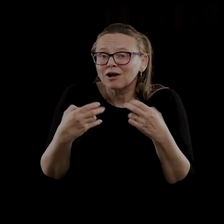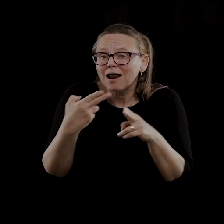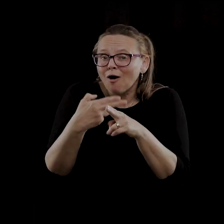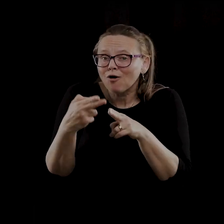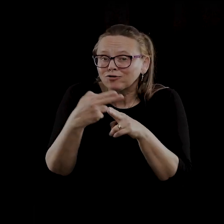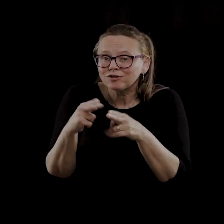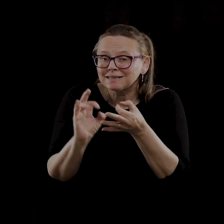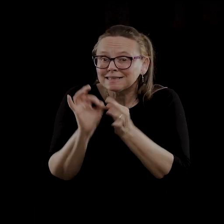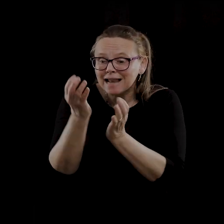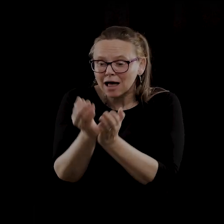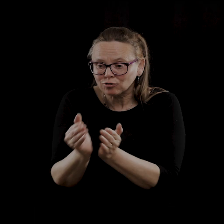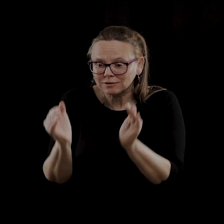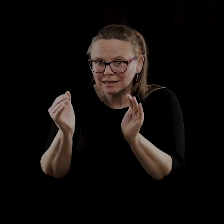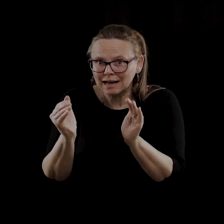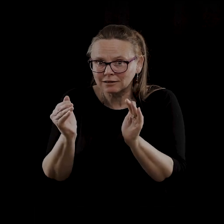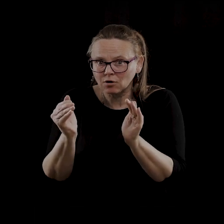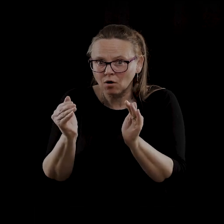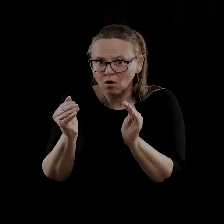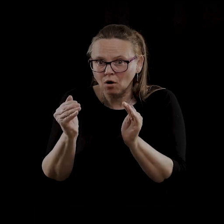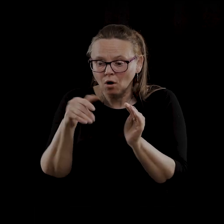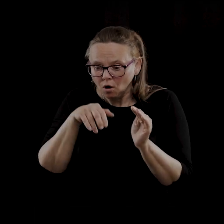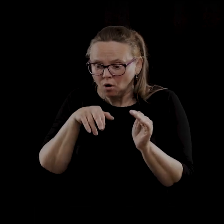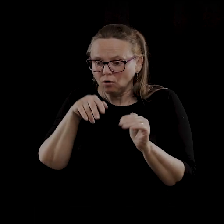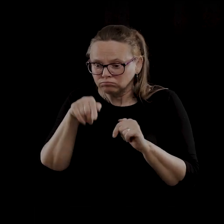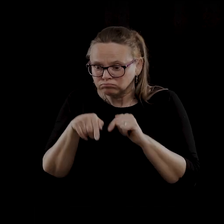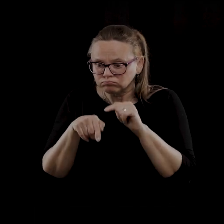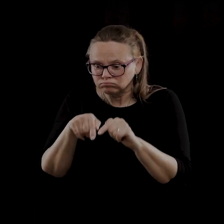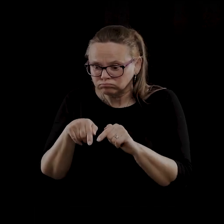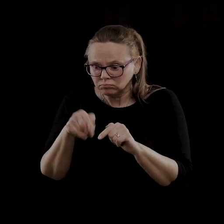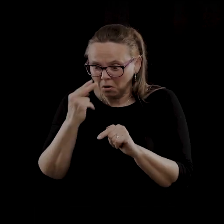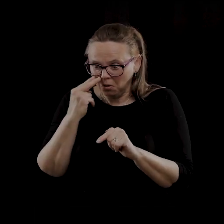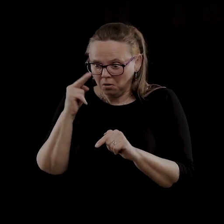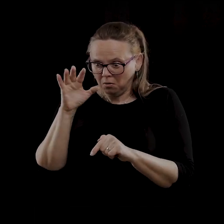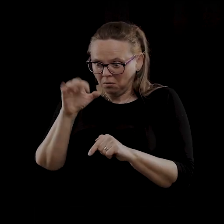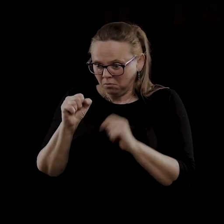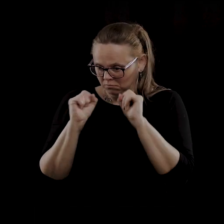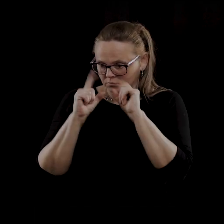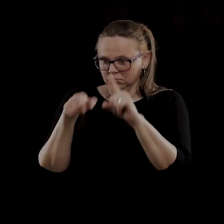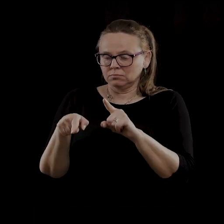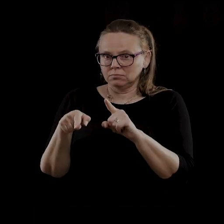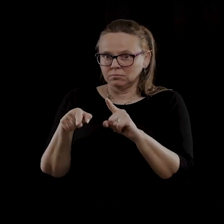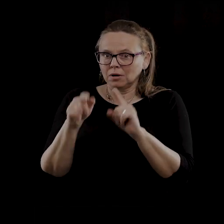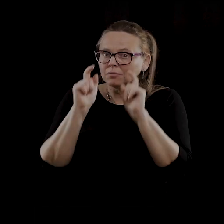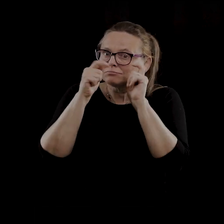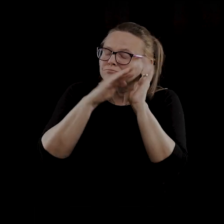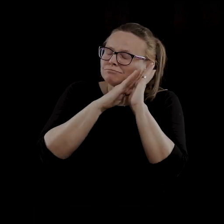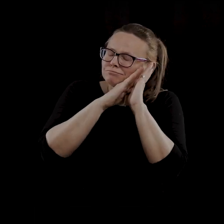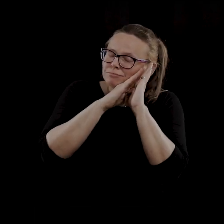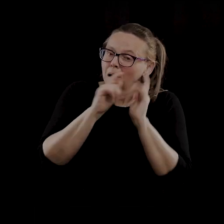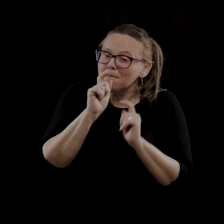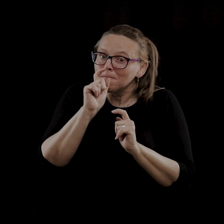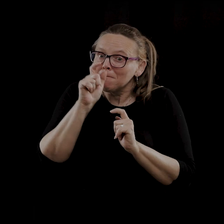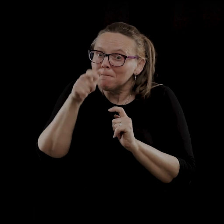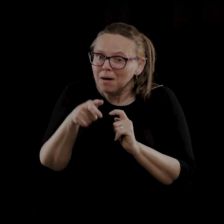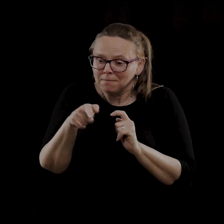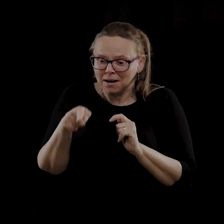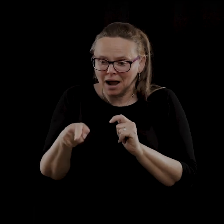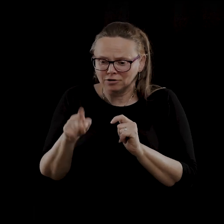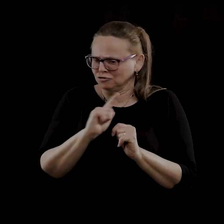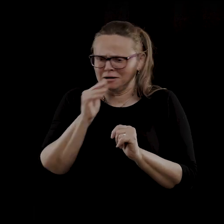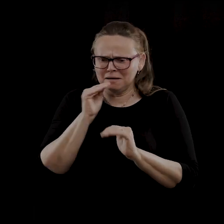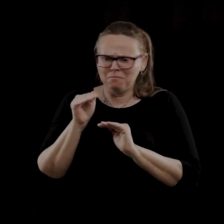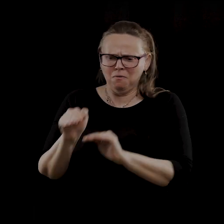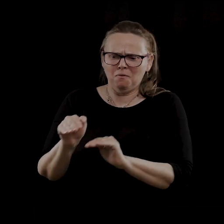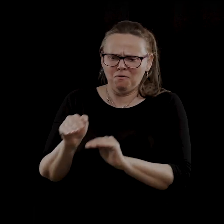skledo. Ko je prišla do nje, je v njej presenečena zagledala spečega papagajčka. Ne bo ga